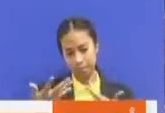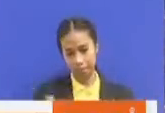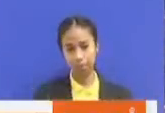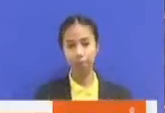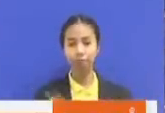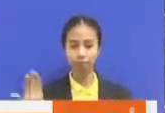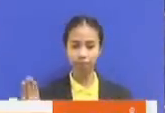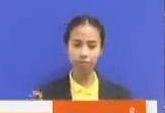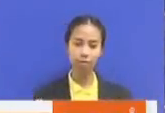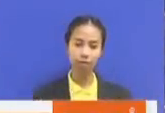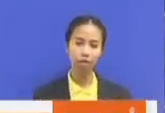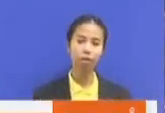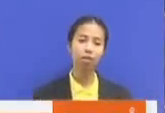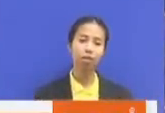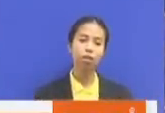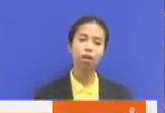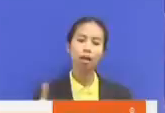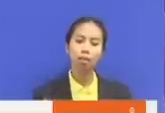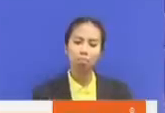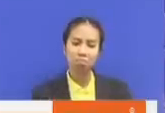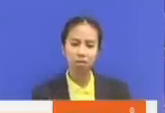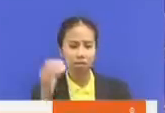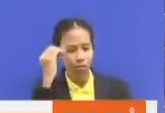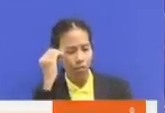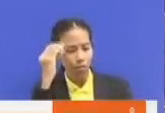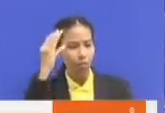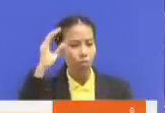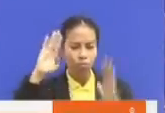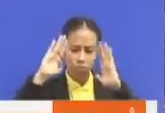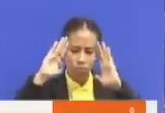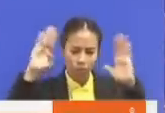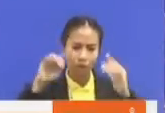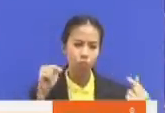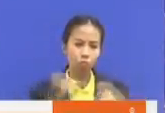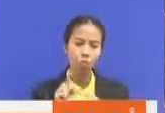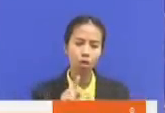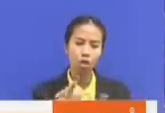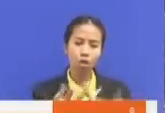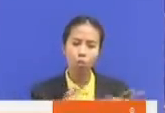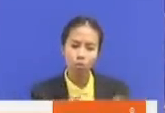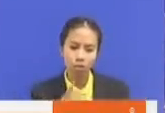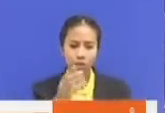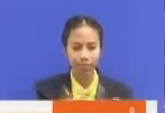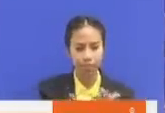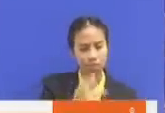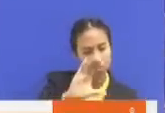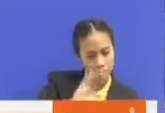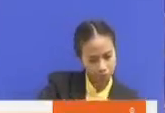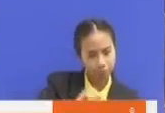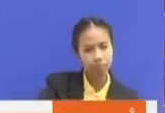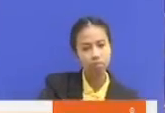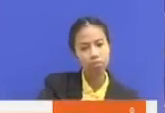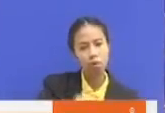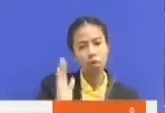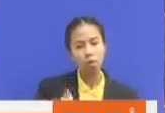เสนอชื่อต้องแสดงวิสัยทัศน์นะคะเนื่องจากเห็นว่าเป็นการเลือกมาจากตัวแทนของประชาชนแล้วการแสดง